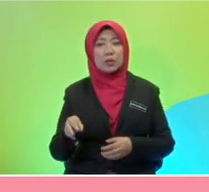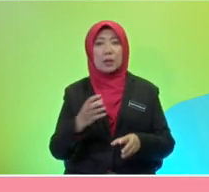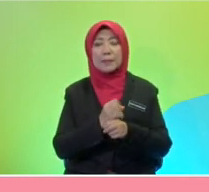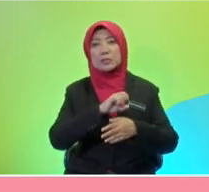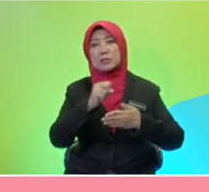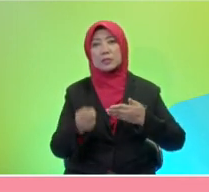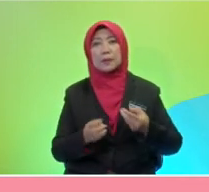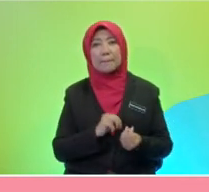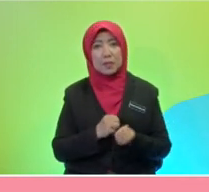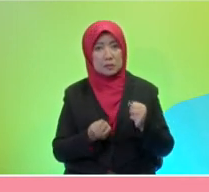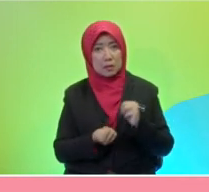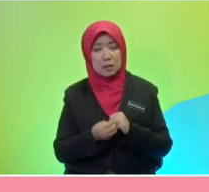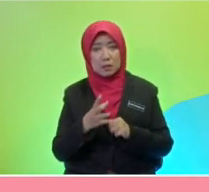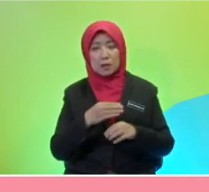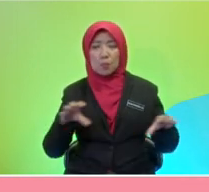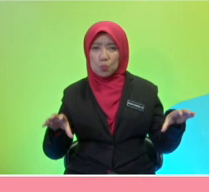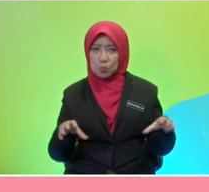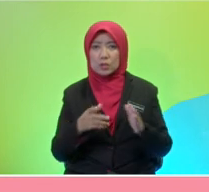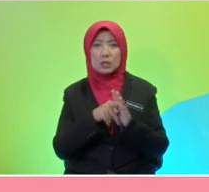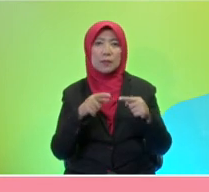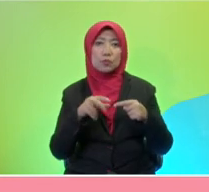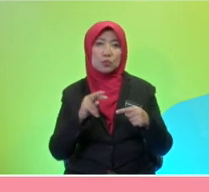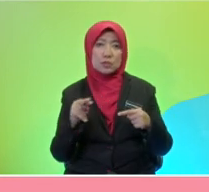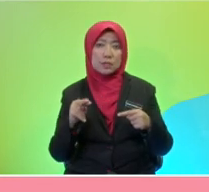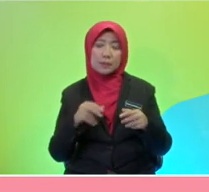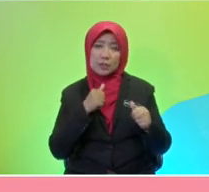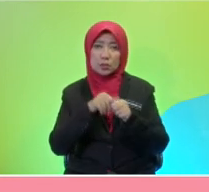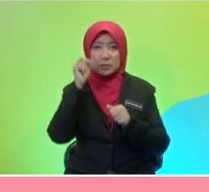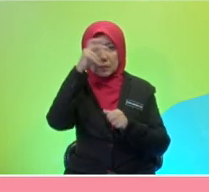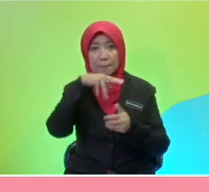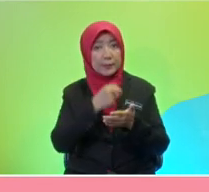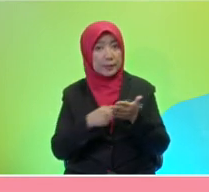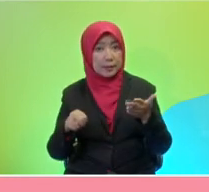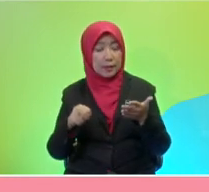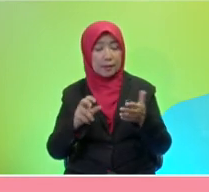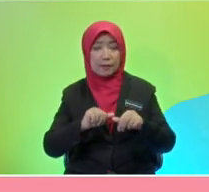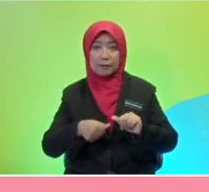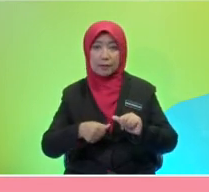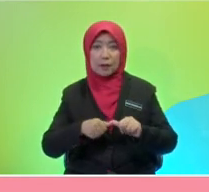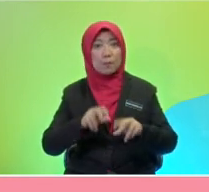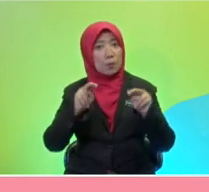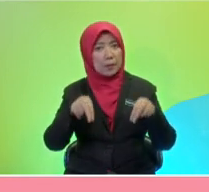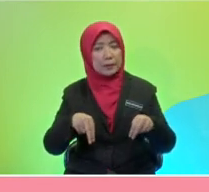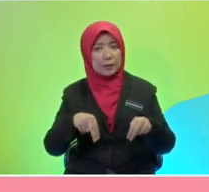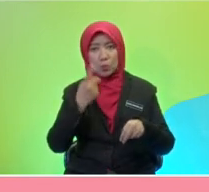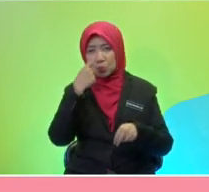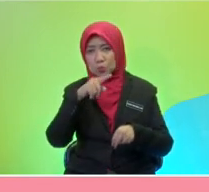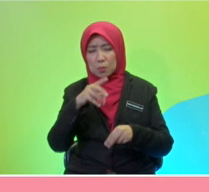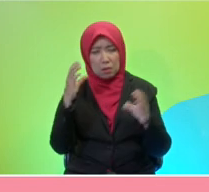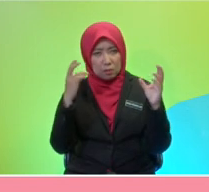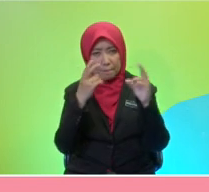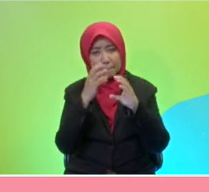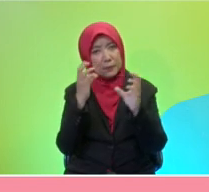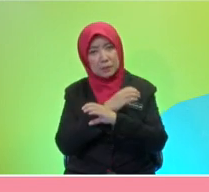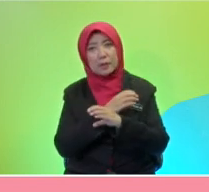dan membuat keputusan berlandaskan sikap dan nilai agar berupaya menangani cabairan dalam kehidupan